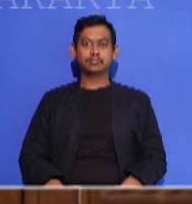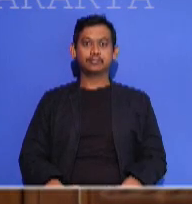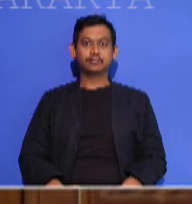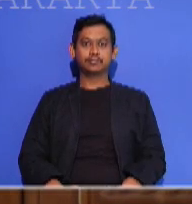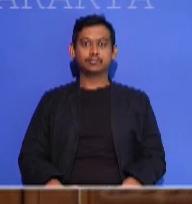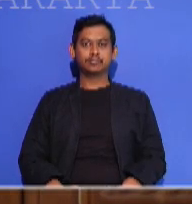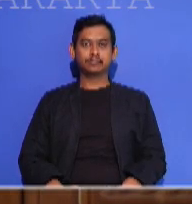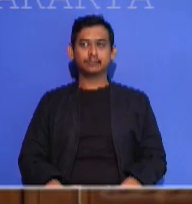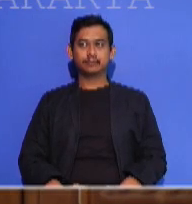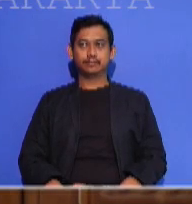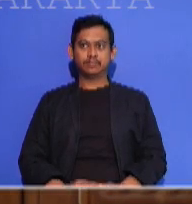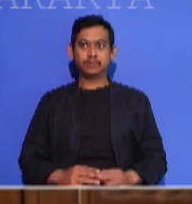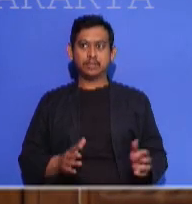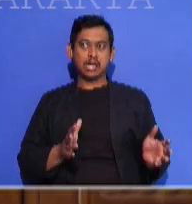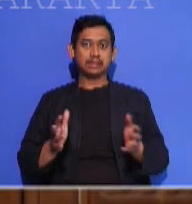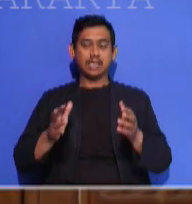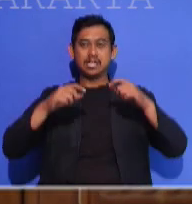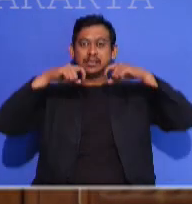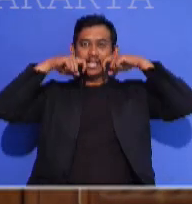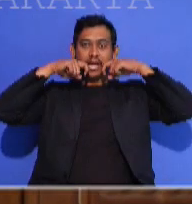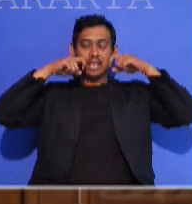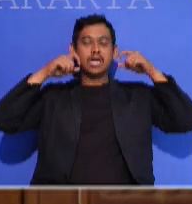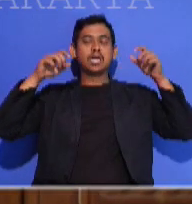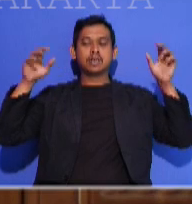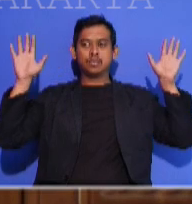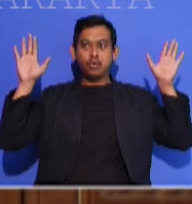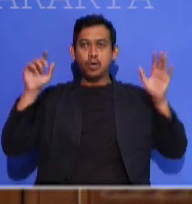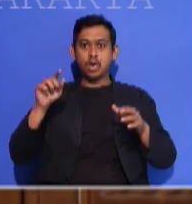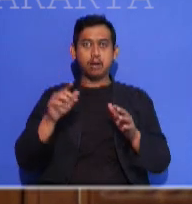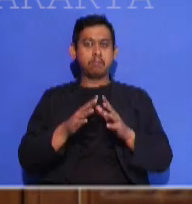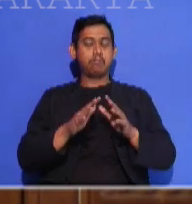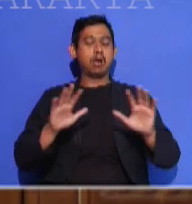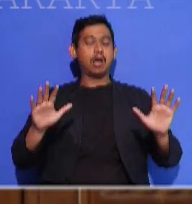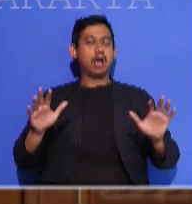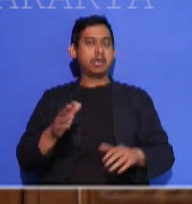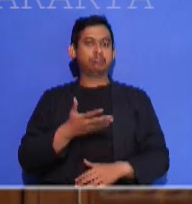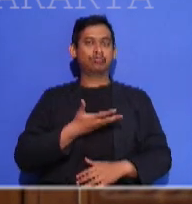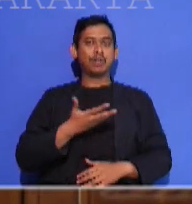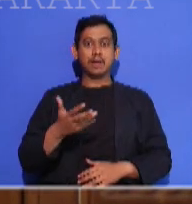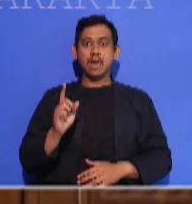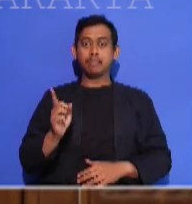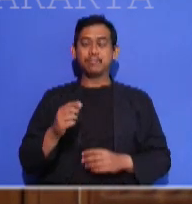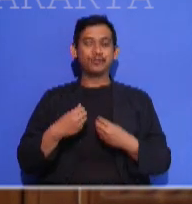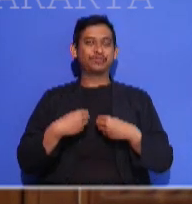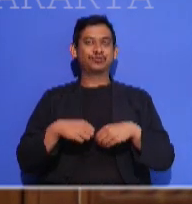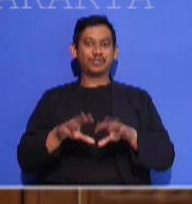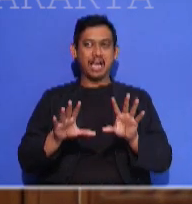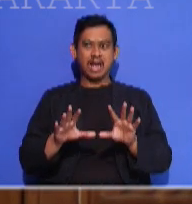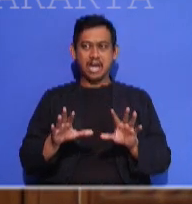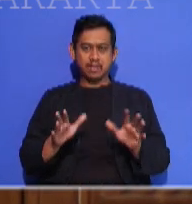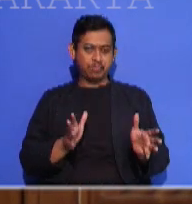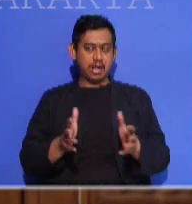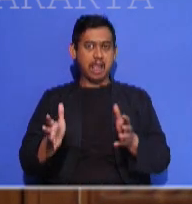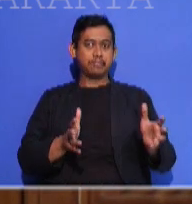Supados gerabah kasongan mereka tetap dipun remeni tiang, serta gadah daya rapat ing pekenan, dipun betahaken